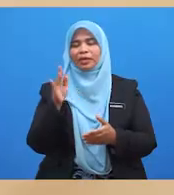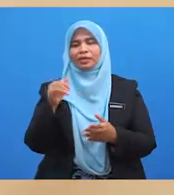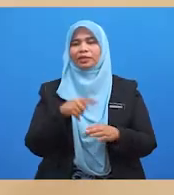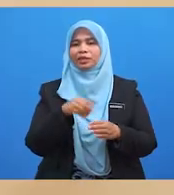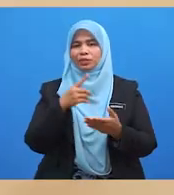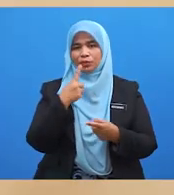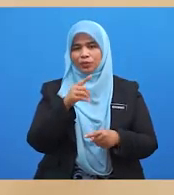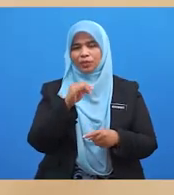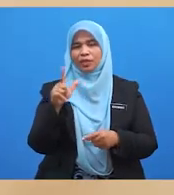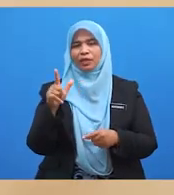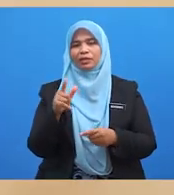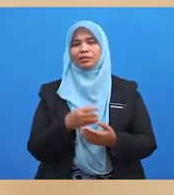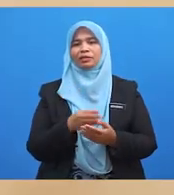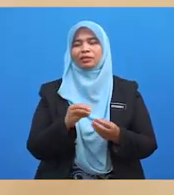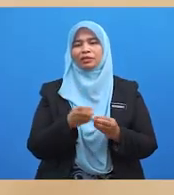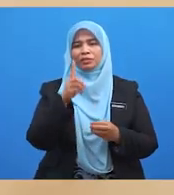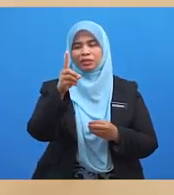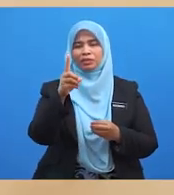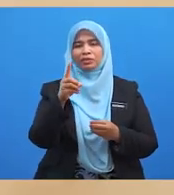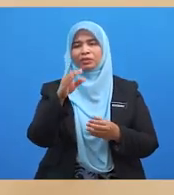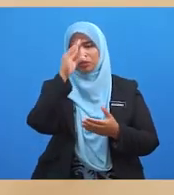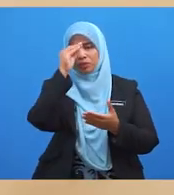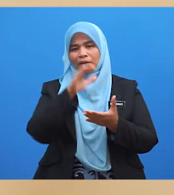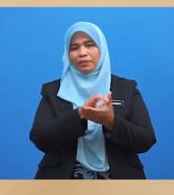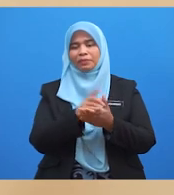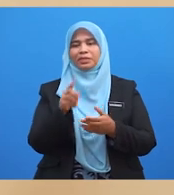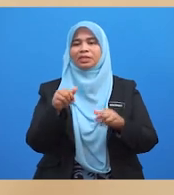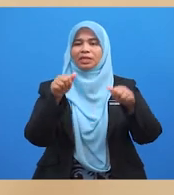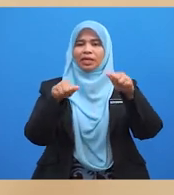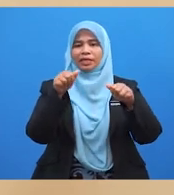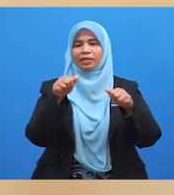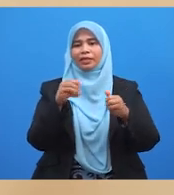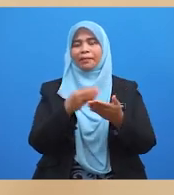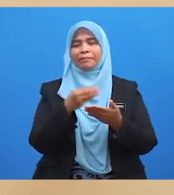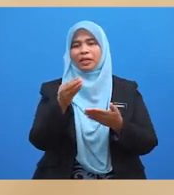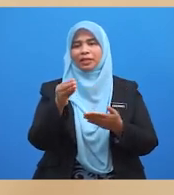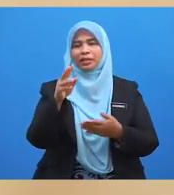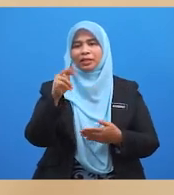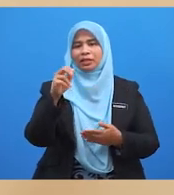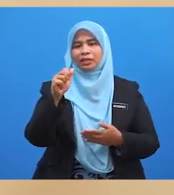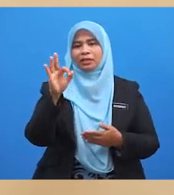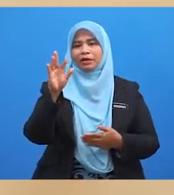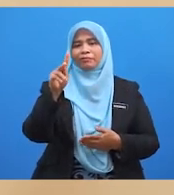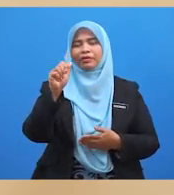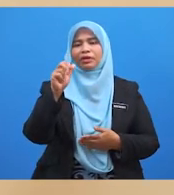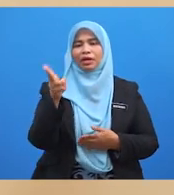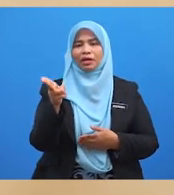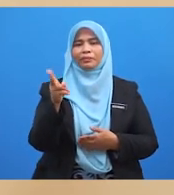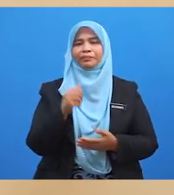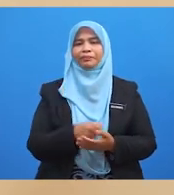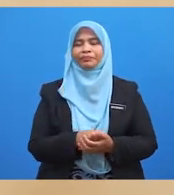ialah pertama, suami mestilah adil dalam memberi nafkah zahir kepada isteri-isterinya